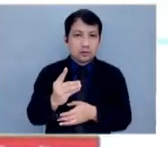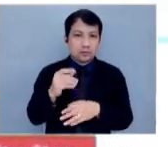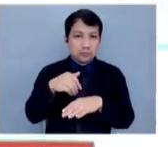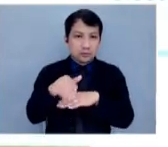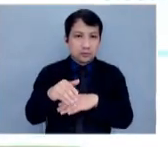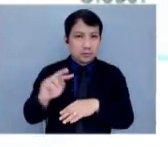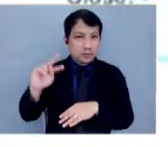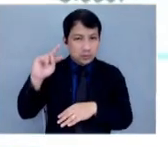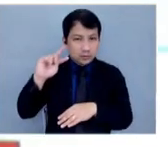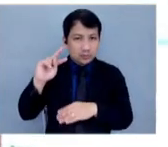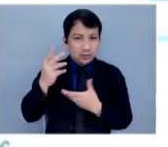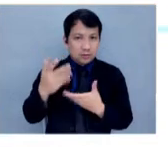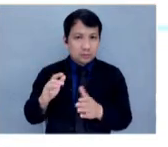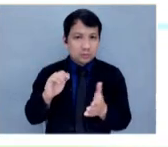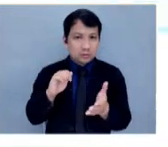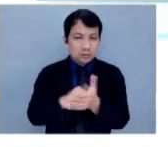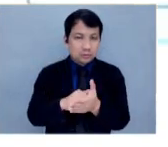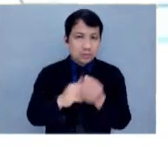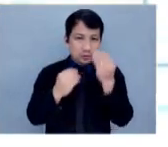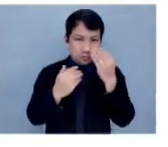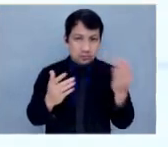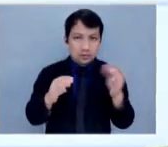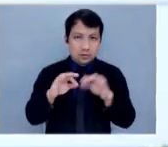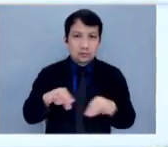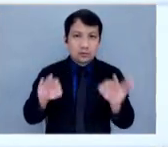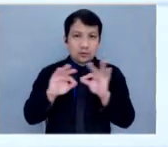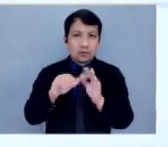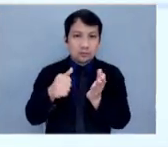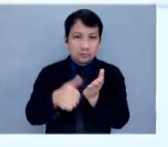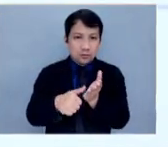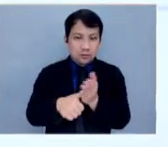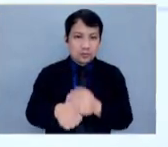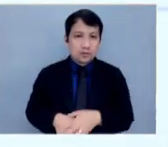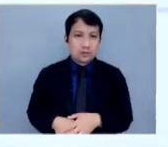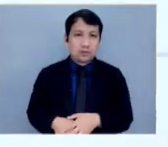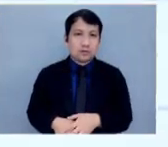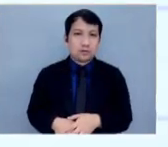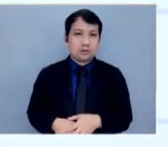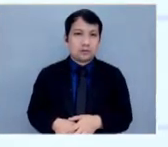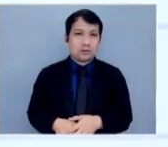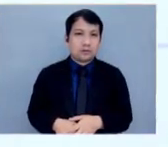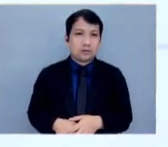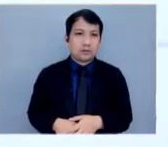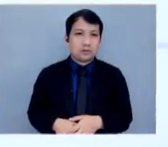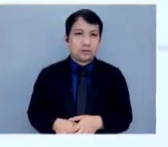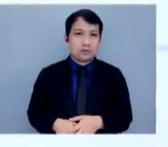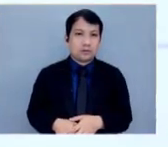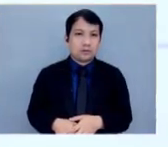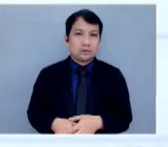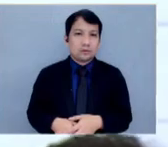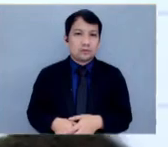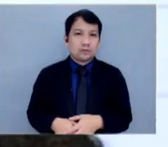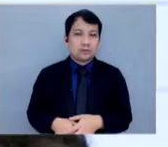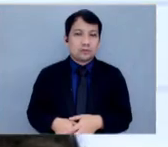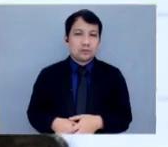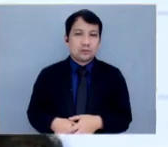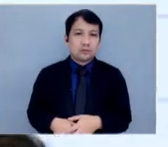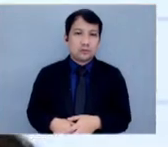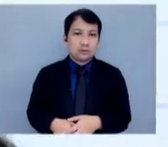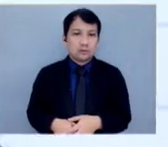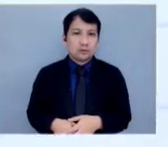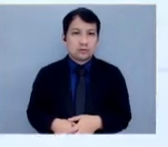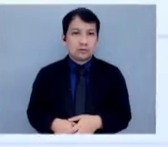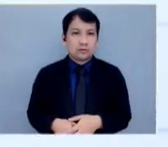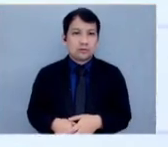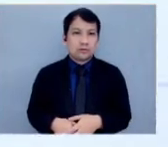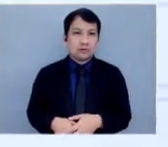Kapag enrolled na ang account, pwede nang bumoto. And the voter has a step before casting where